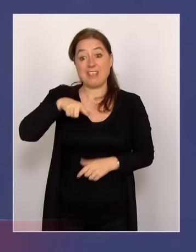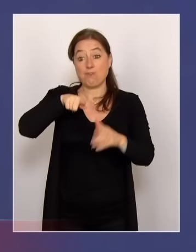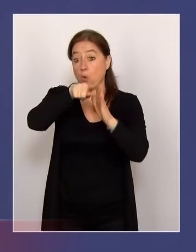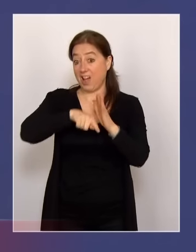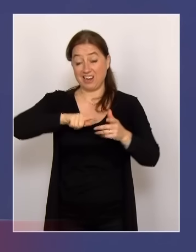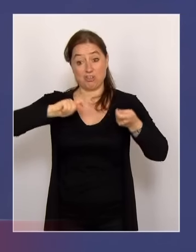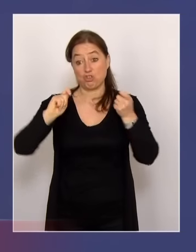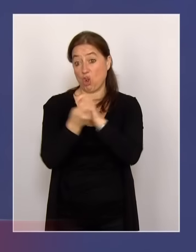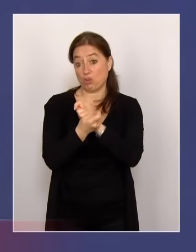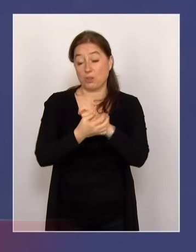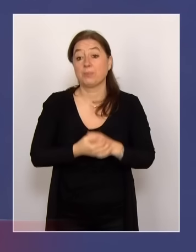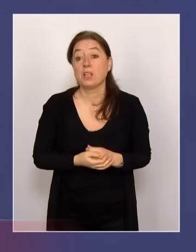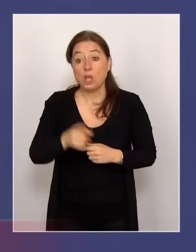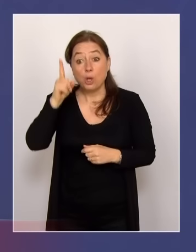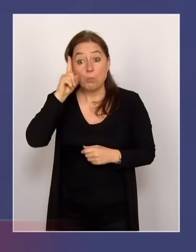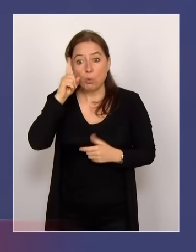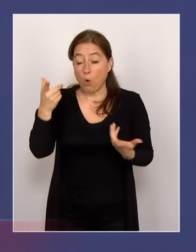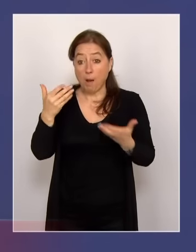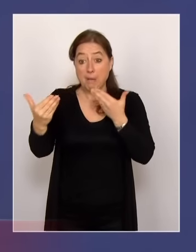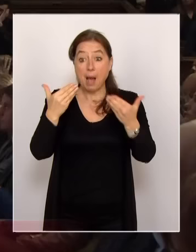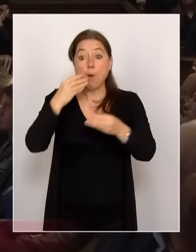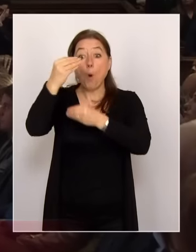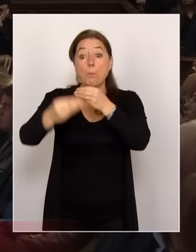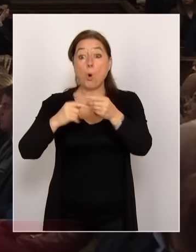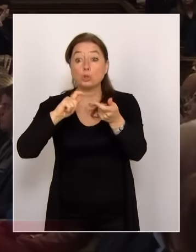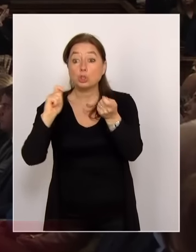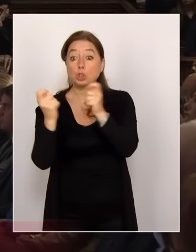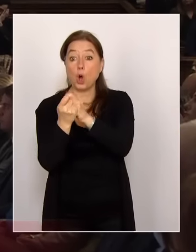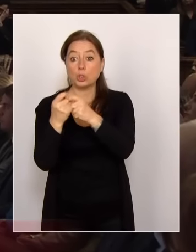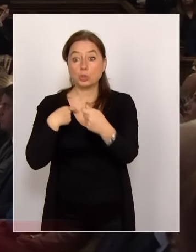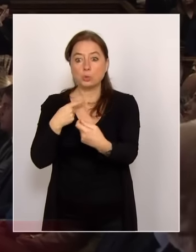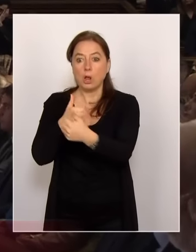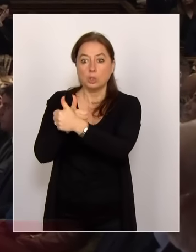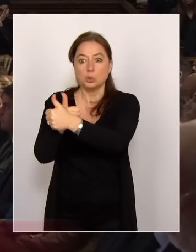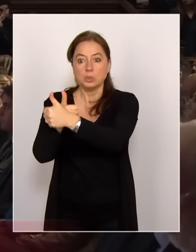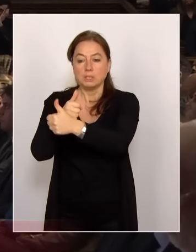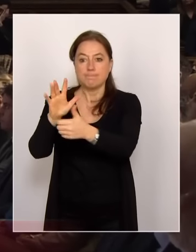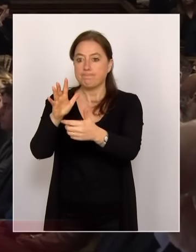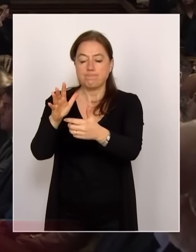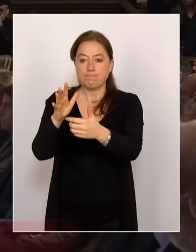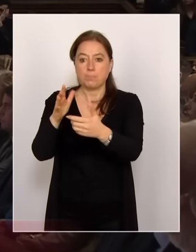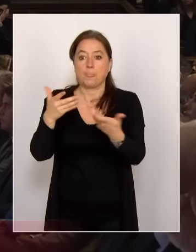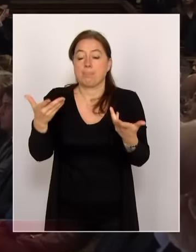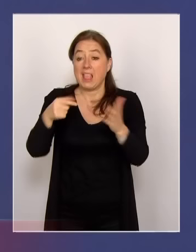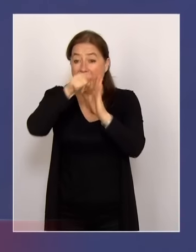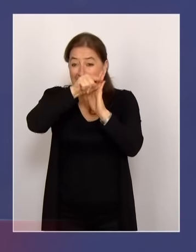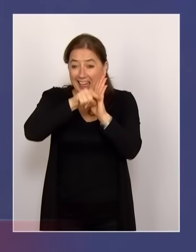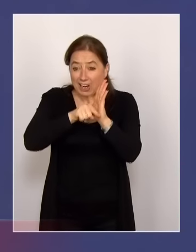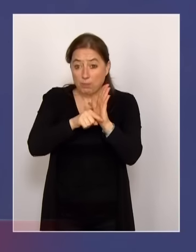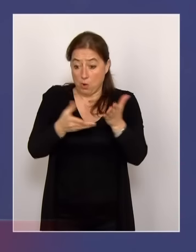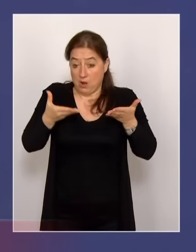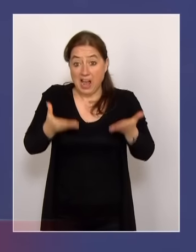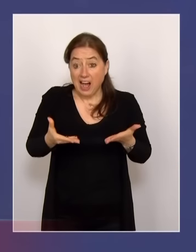décalés par rapport à la recomposition du monde. Nous n'y sommes pas parce que nous réglementons trop, nous